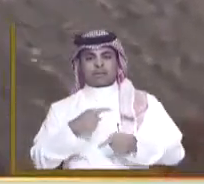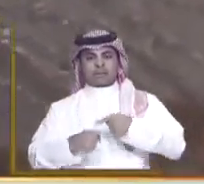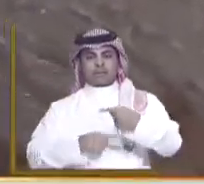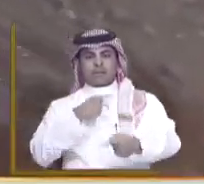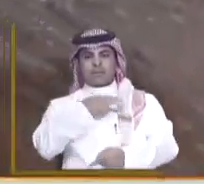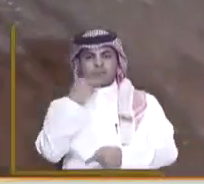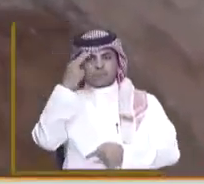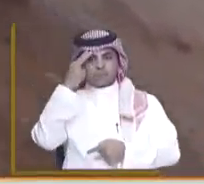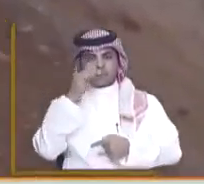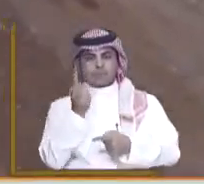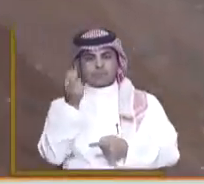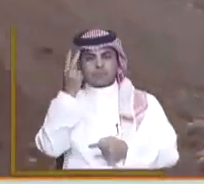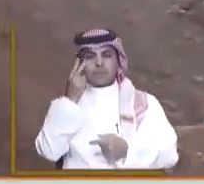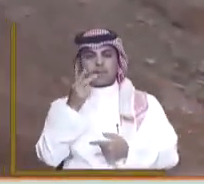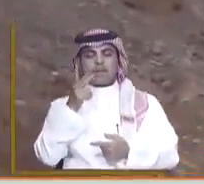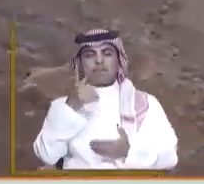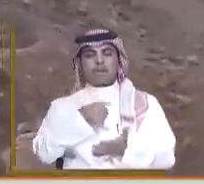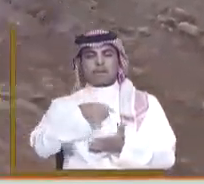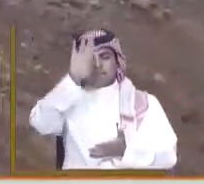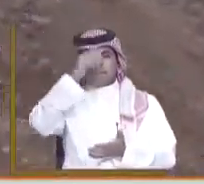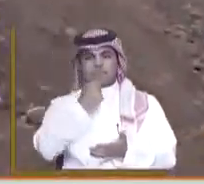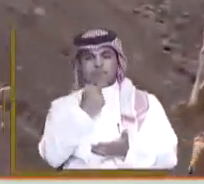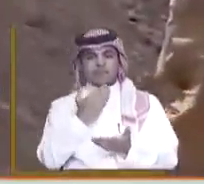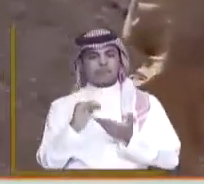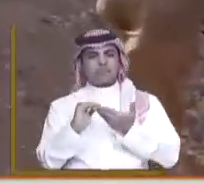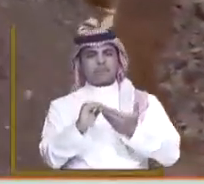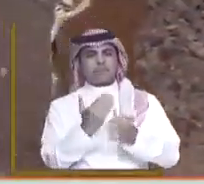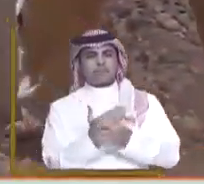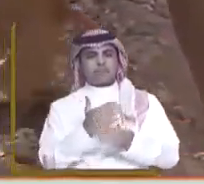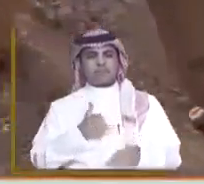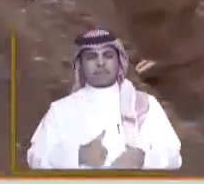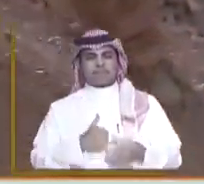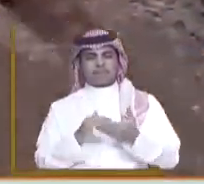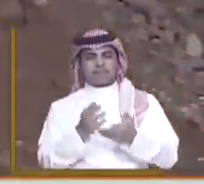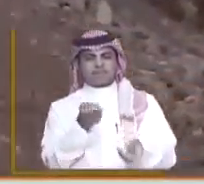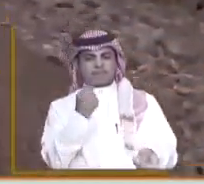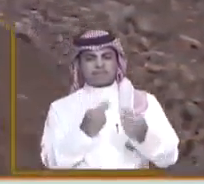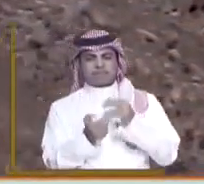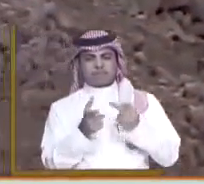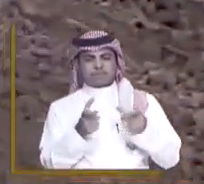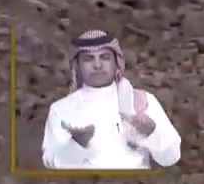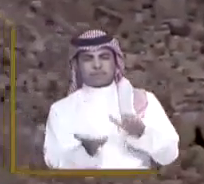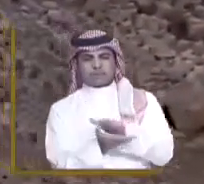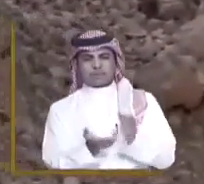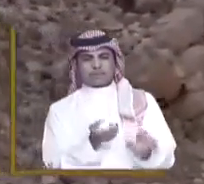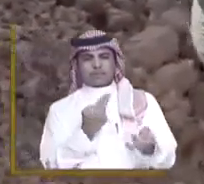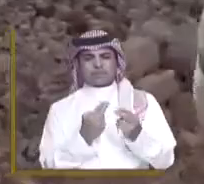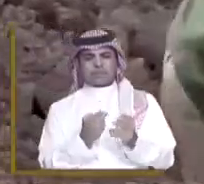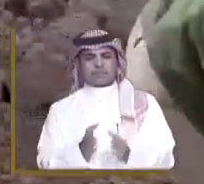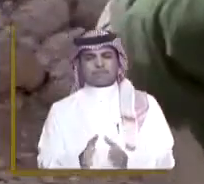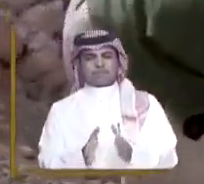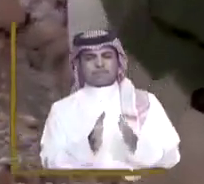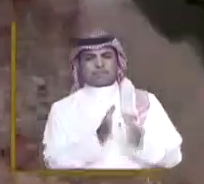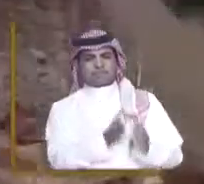المملكه من خلال مشروع مسام الاسهام في مساعده الاشقاء اليمنيين لعيش حياه كريمه